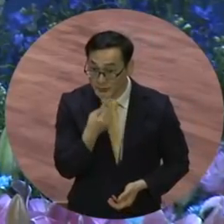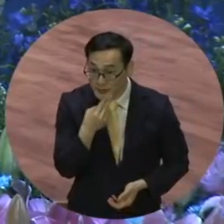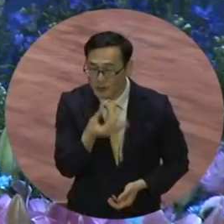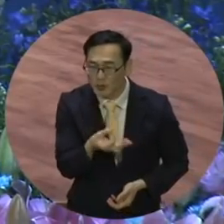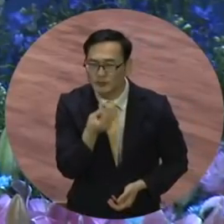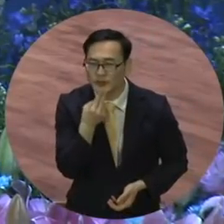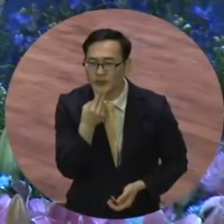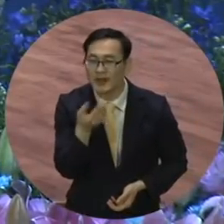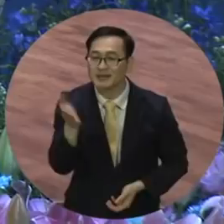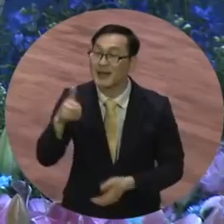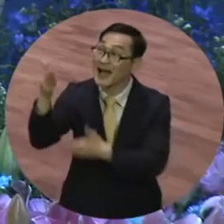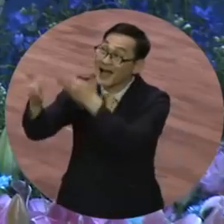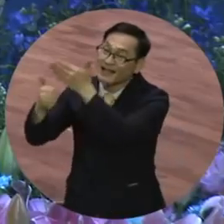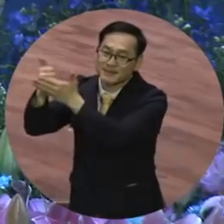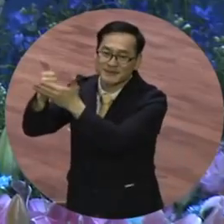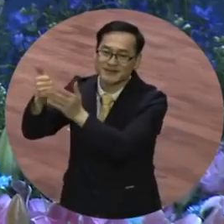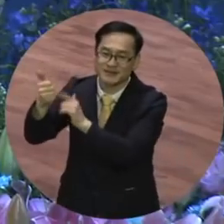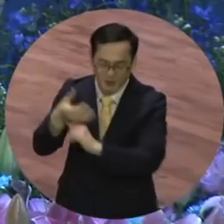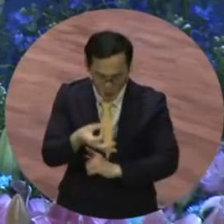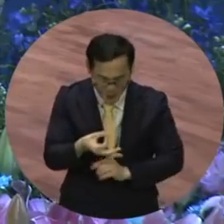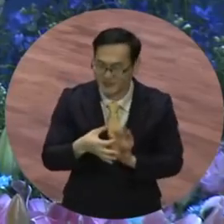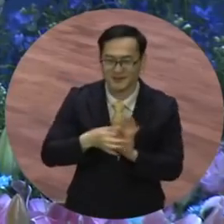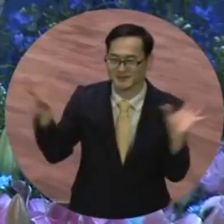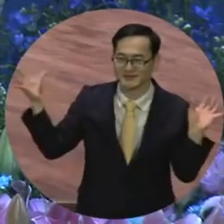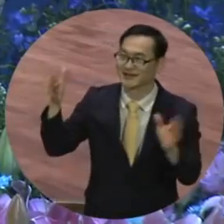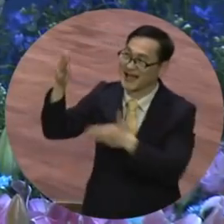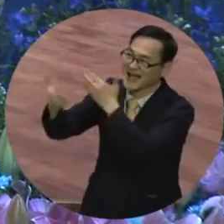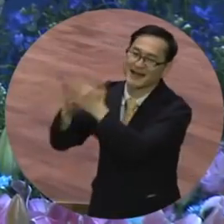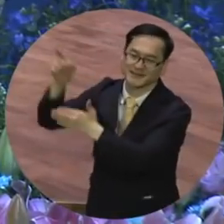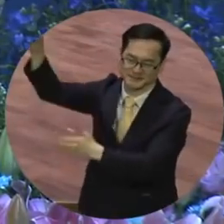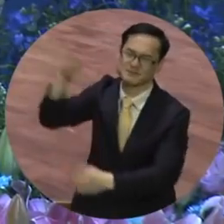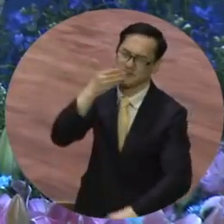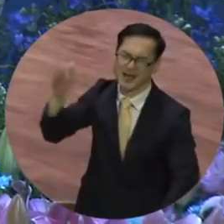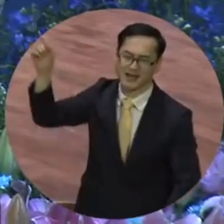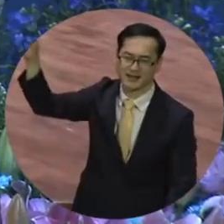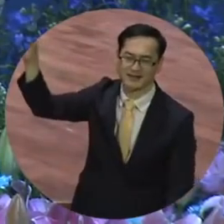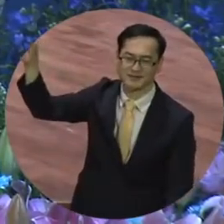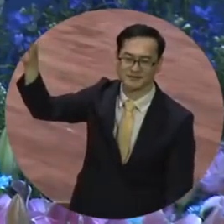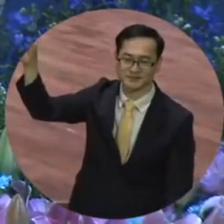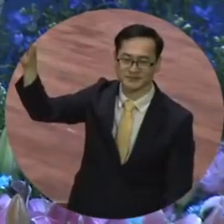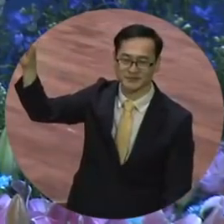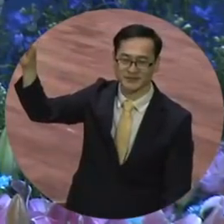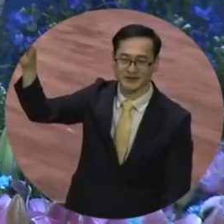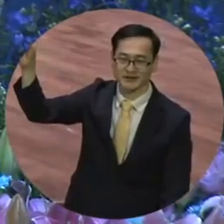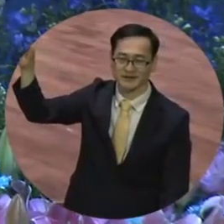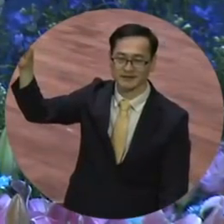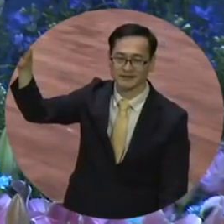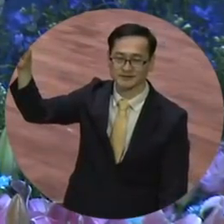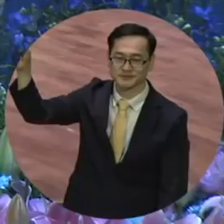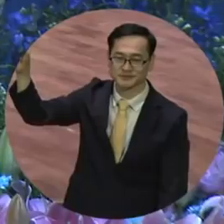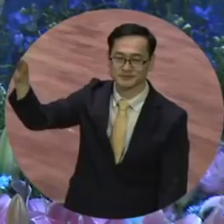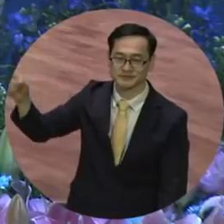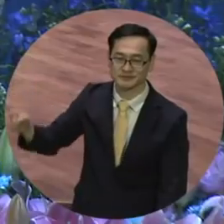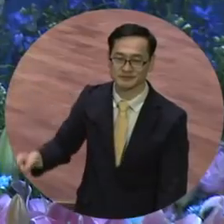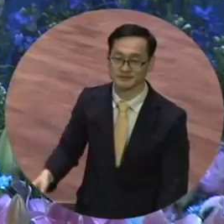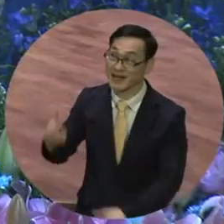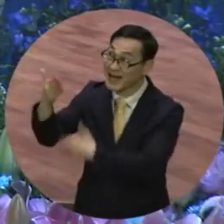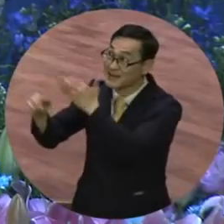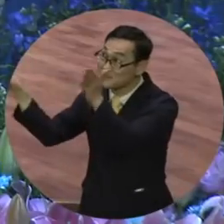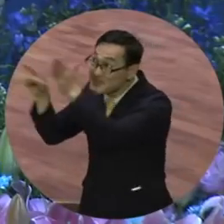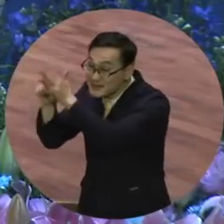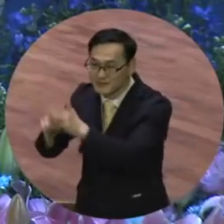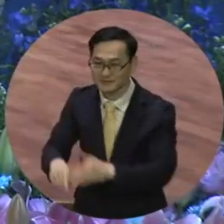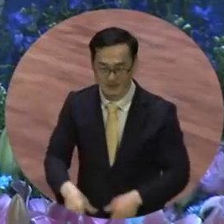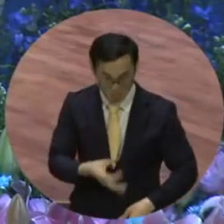없지만 하나님은 하실 것이다. 하나님은 전능하시니까 하신다. 믿음으로 합시다 이래야지.